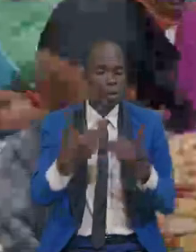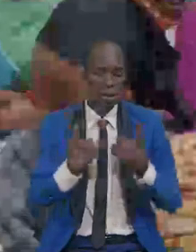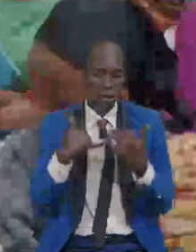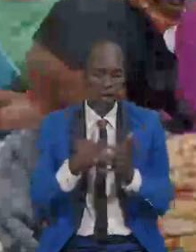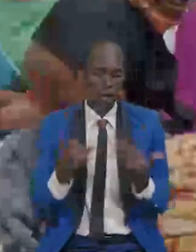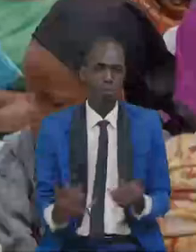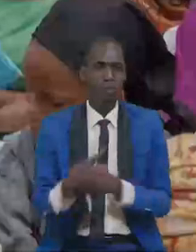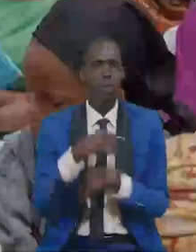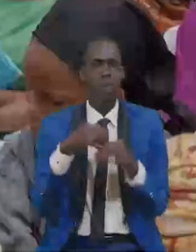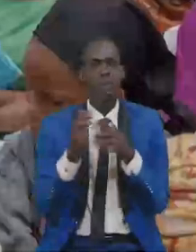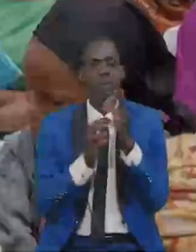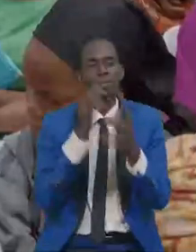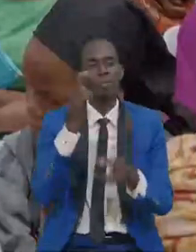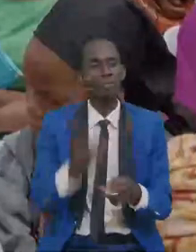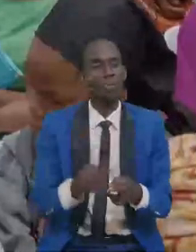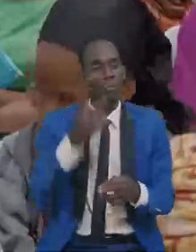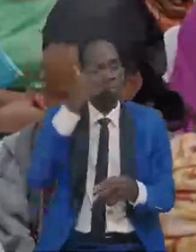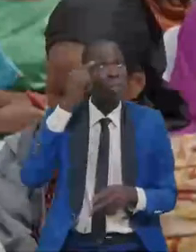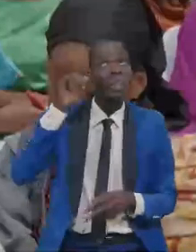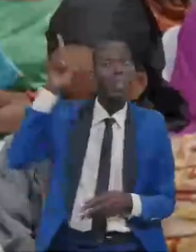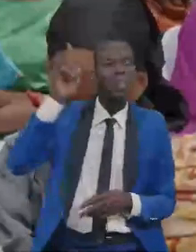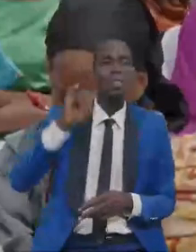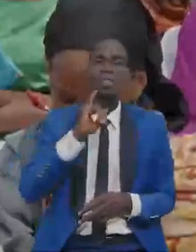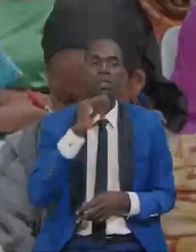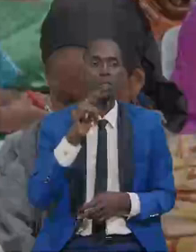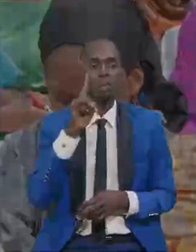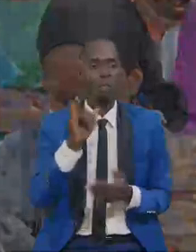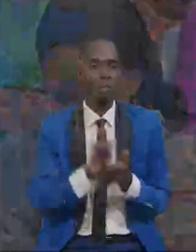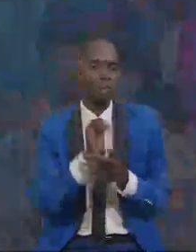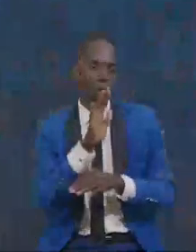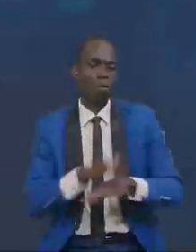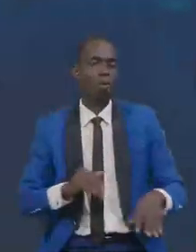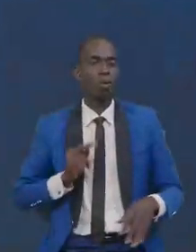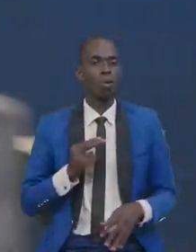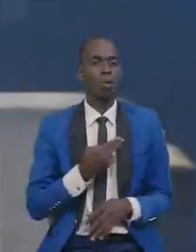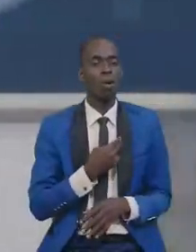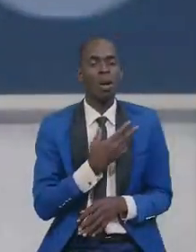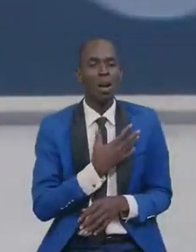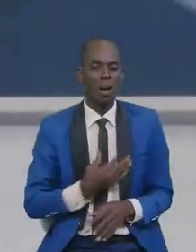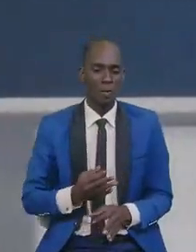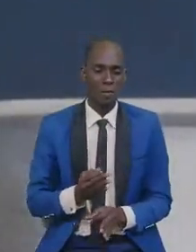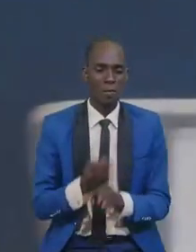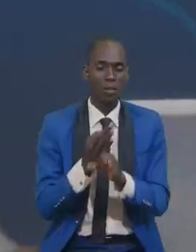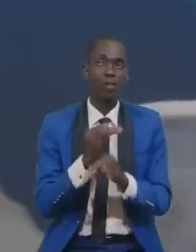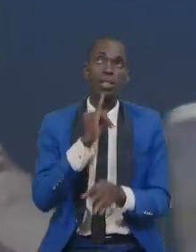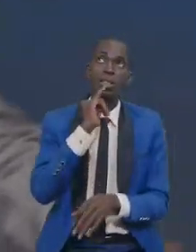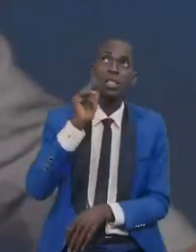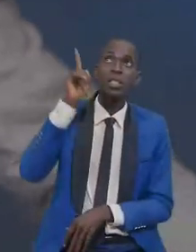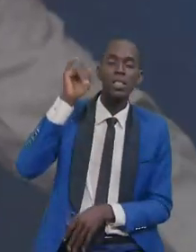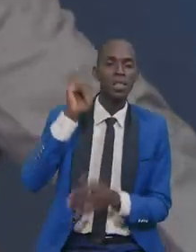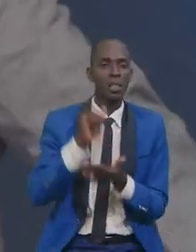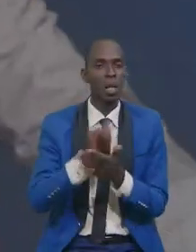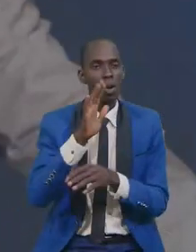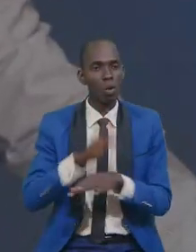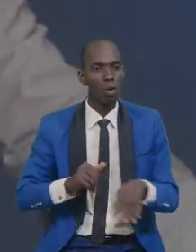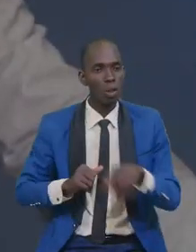aujourd'hui. Vous voyez, c'est lui qui appelle. Et celui qui vous appelle